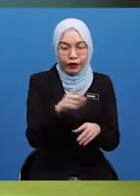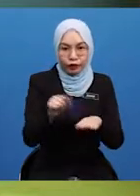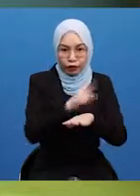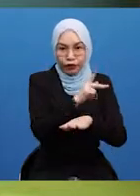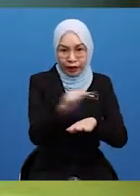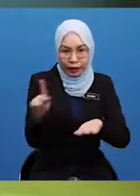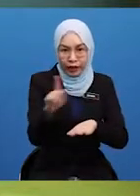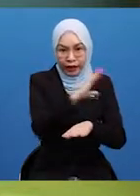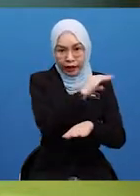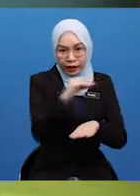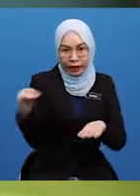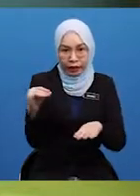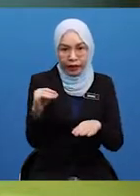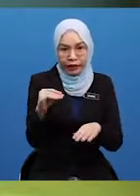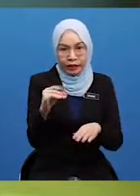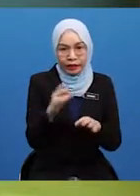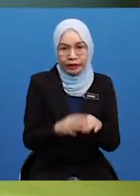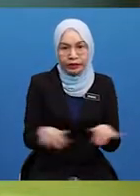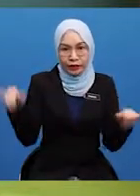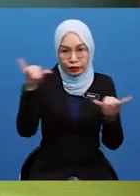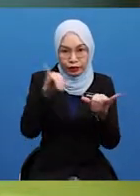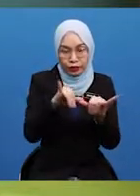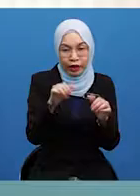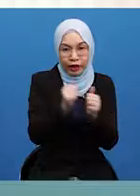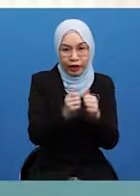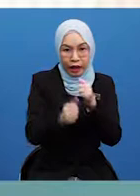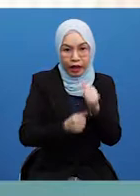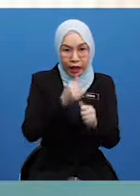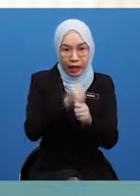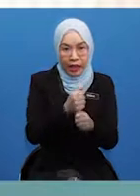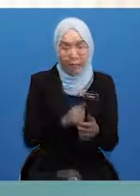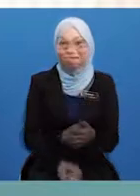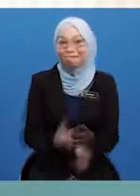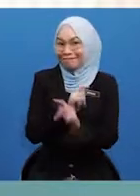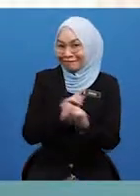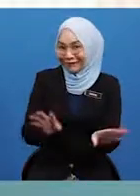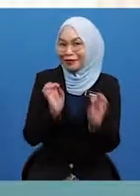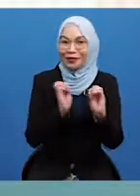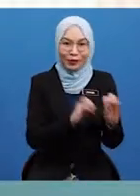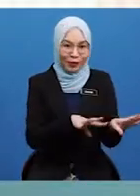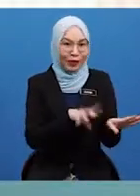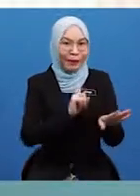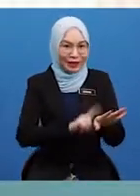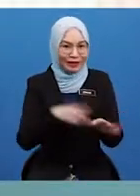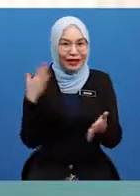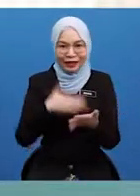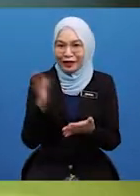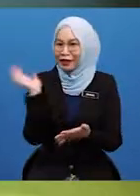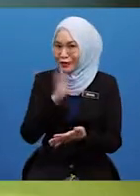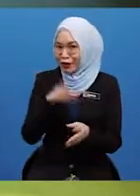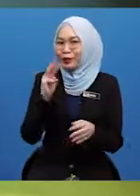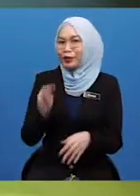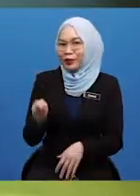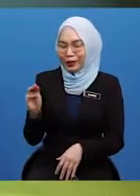mesra alam dari segi rekaan nya Tampomas lagi jomblo dimulai